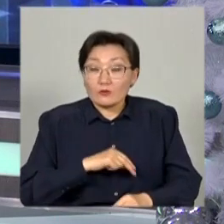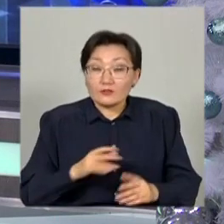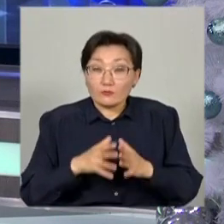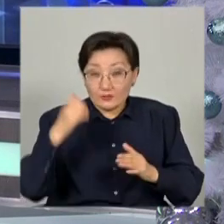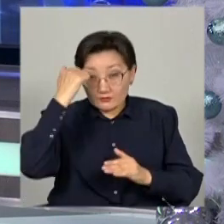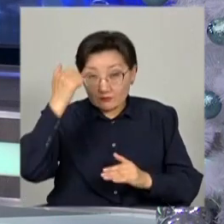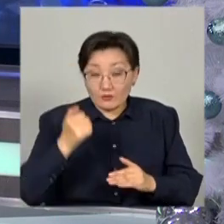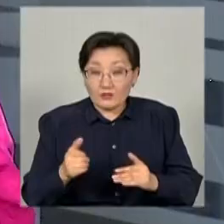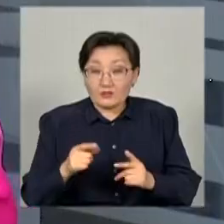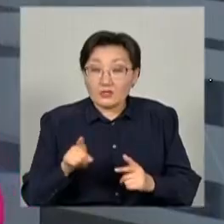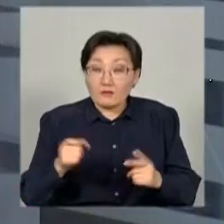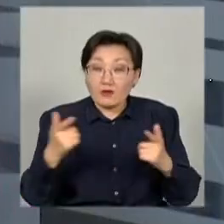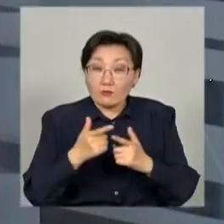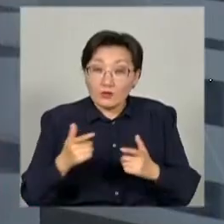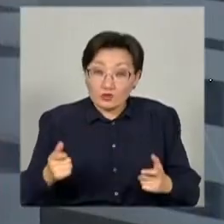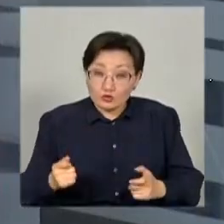за информацию.